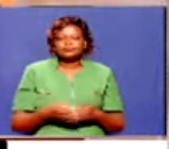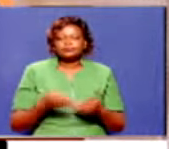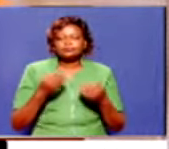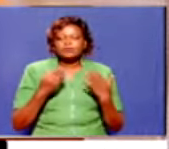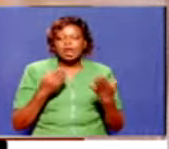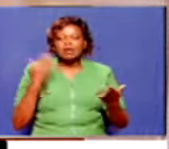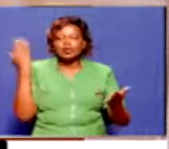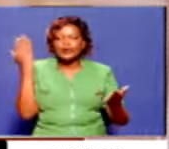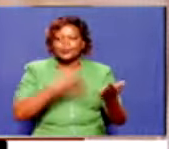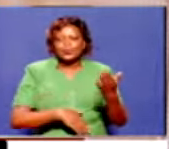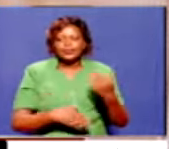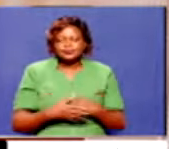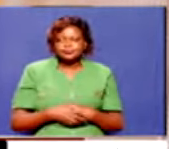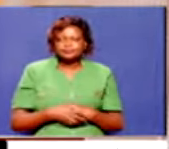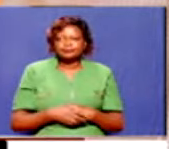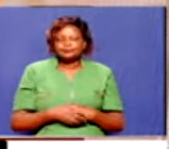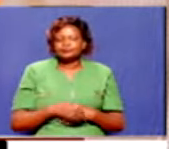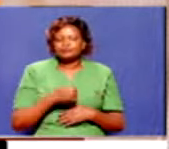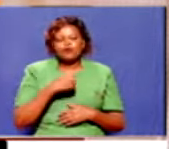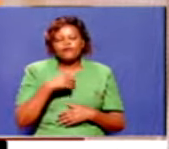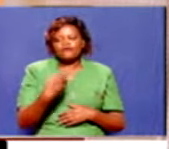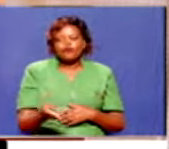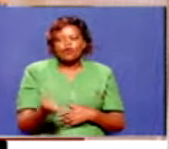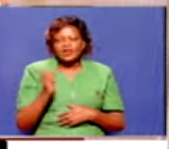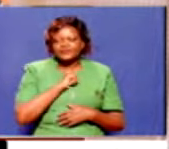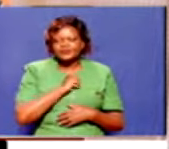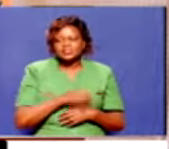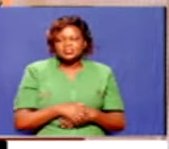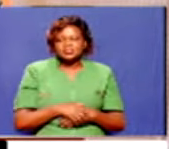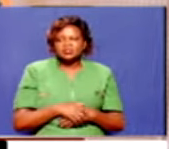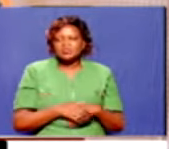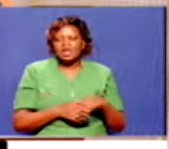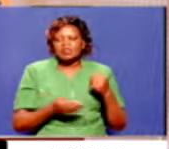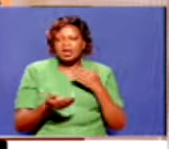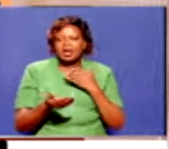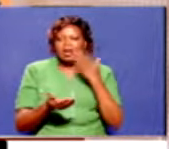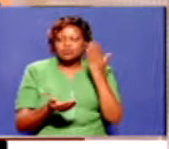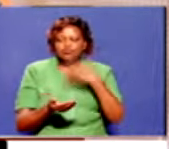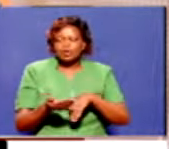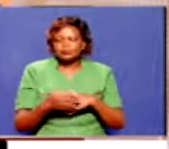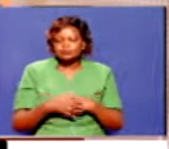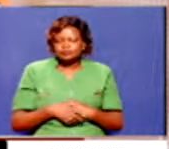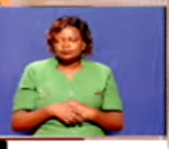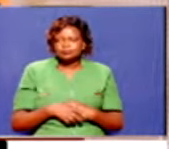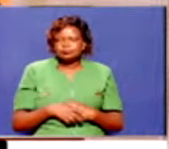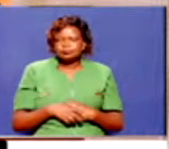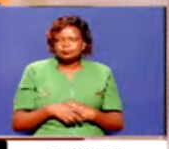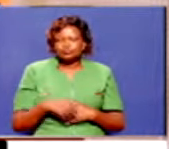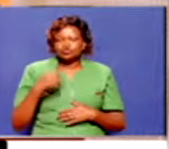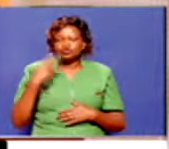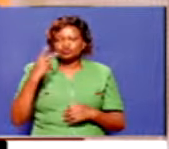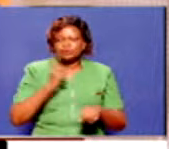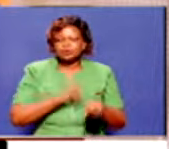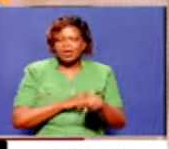imekatwa, umeanguka huko. Mkono mwingine umekatwa mara mbili.